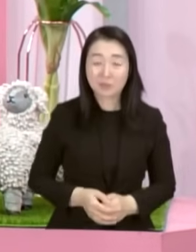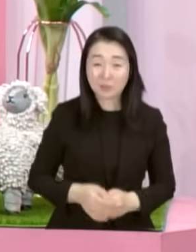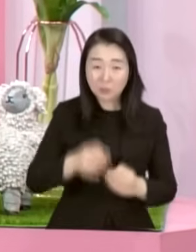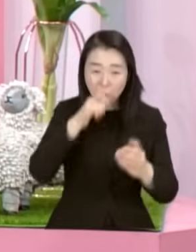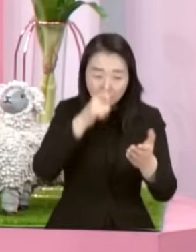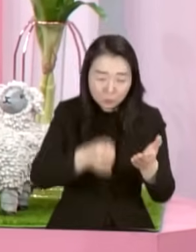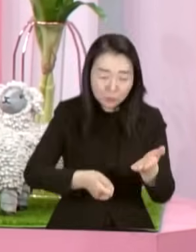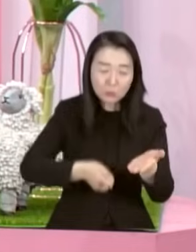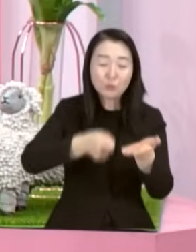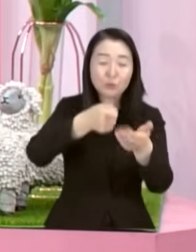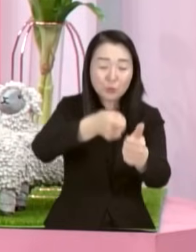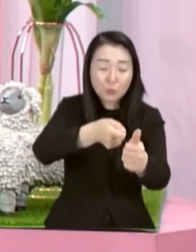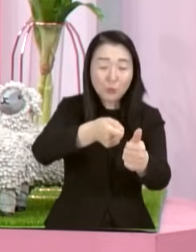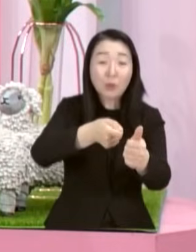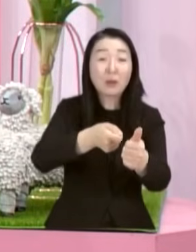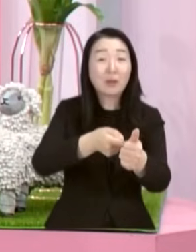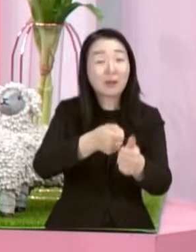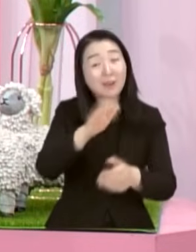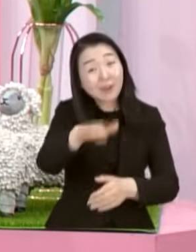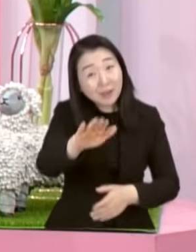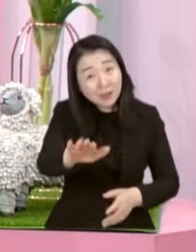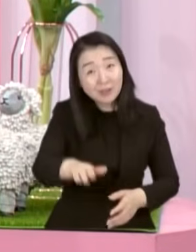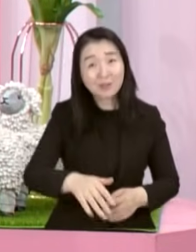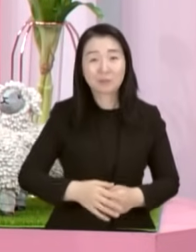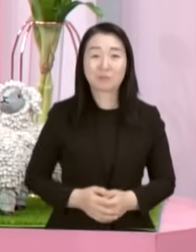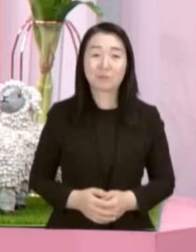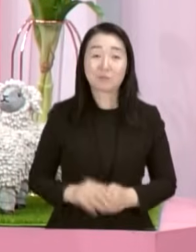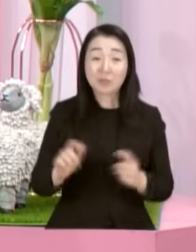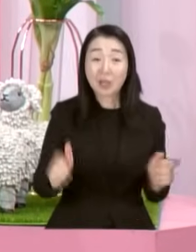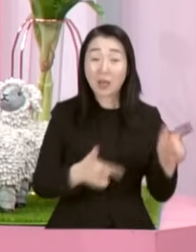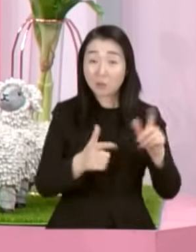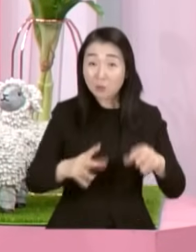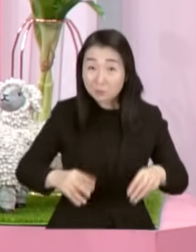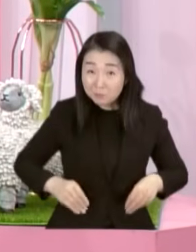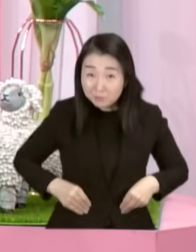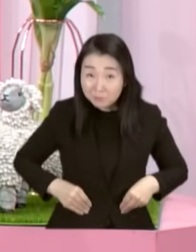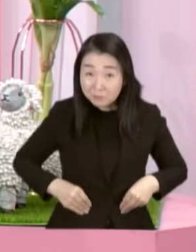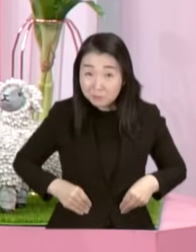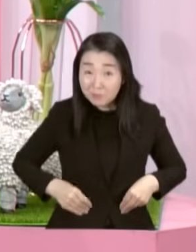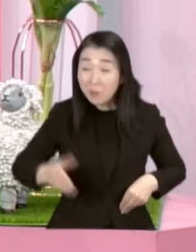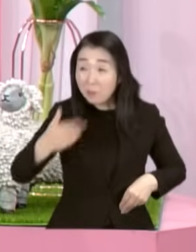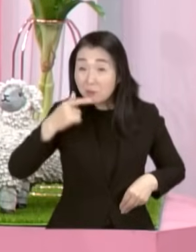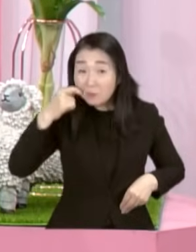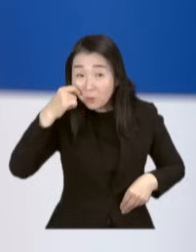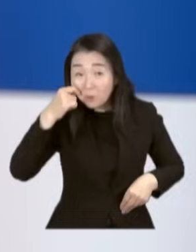가서 국물을 떠넘겨드리고 할아버지 하루 종일 굶었어요.